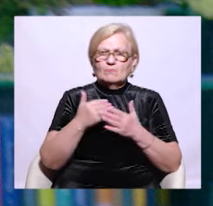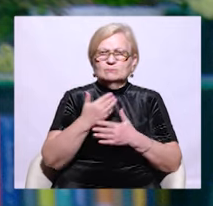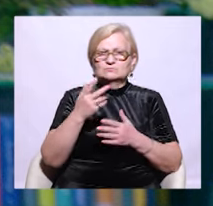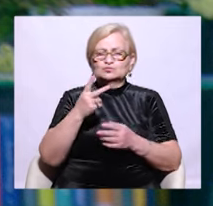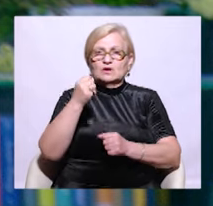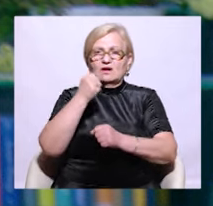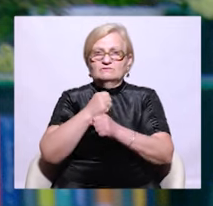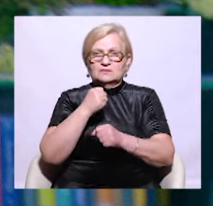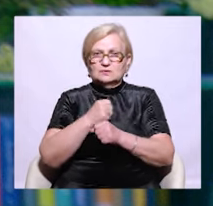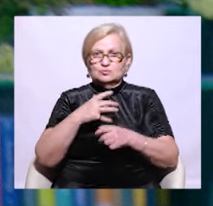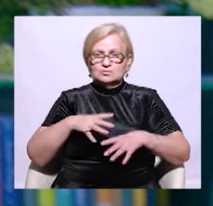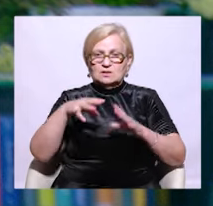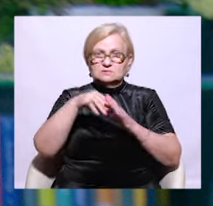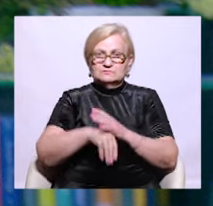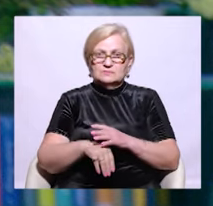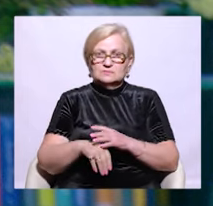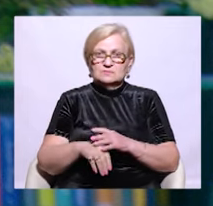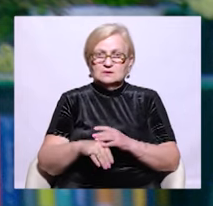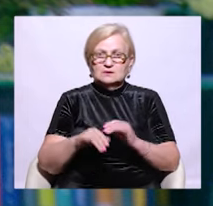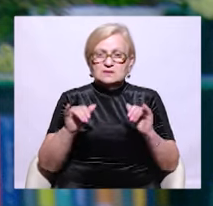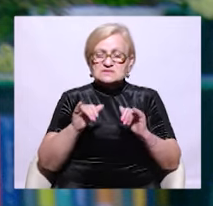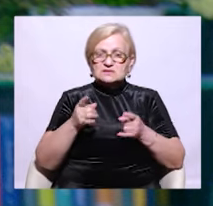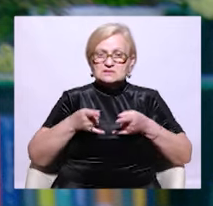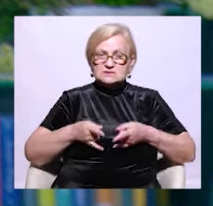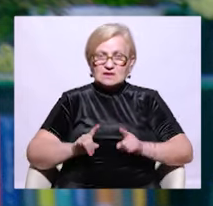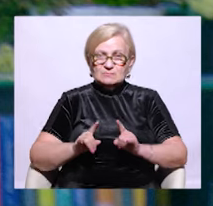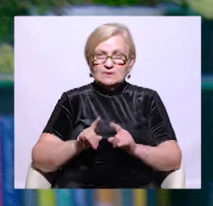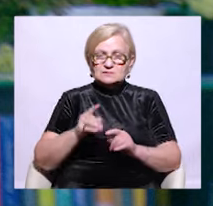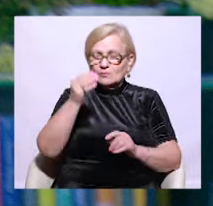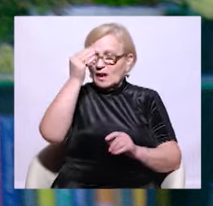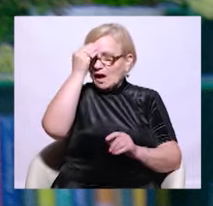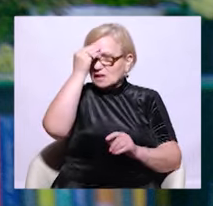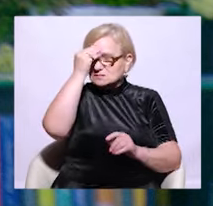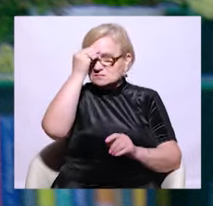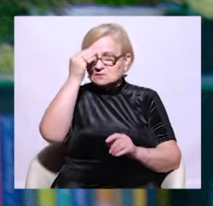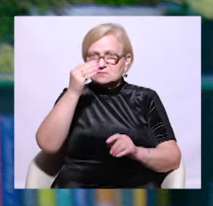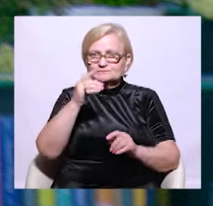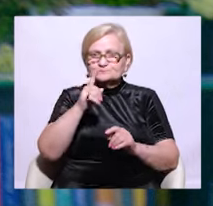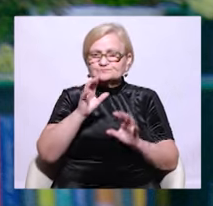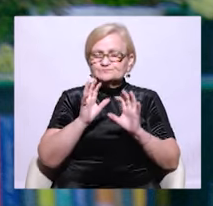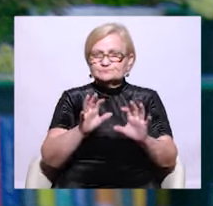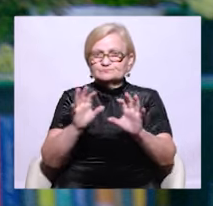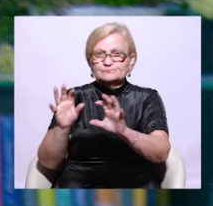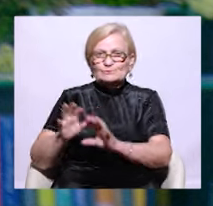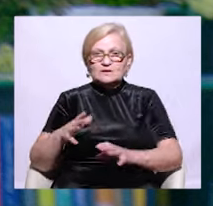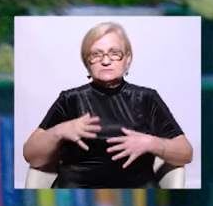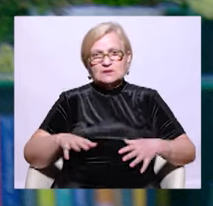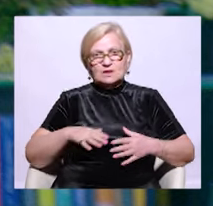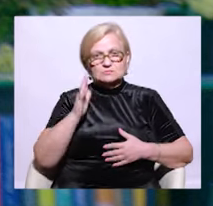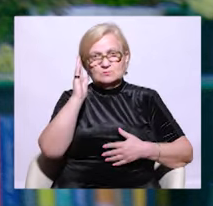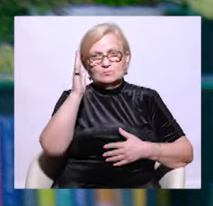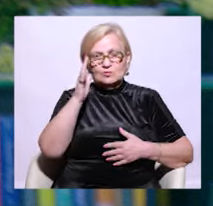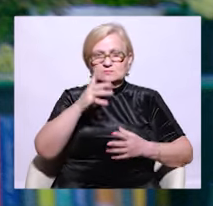შექმნილიყო საქართველოში, სადაც დაიბადებოდა ისეთი იდეები, რომლებიც უზრუნველყოფდნენ